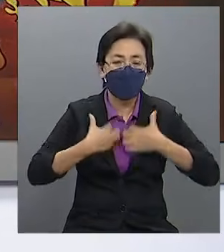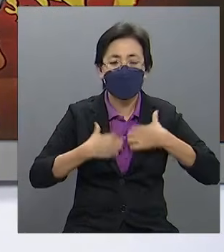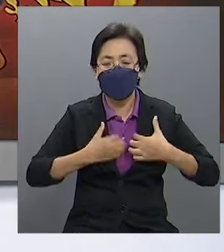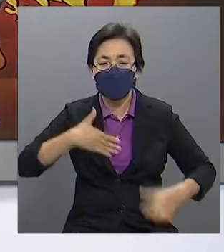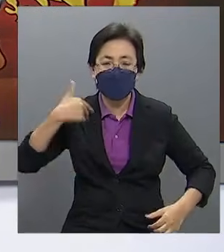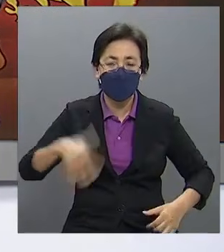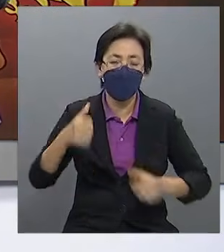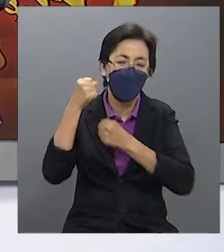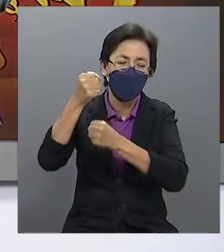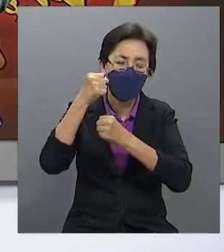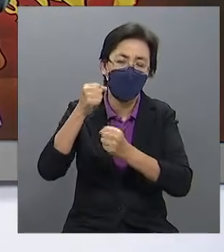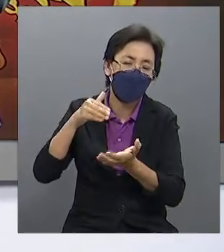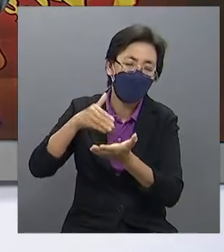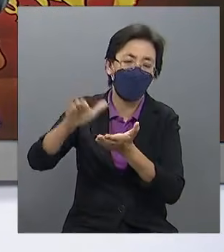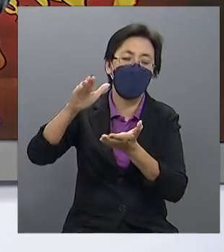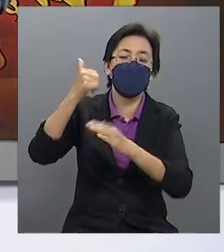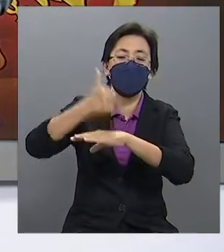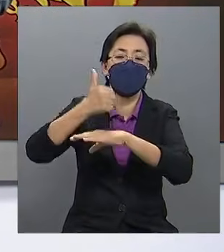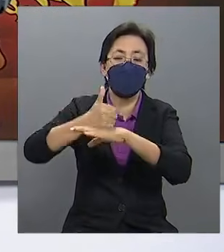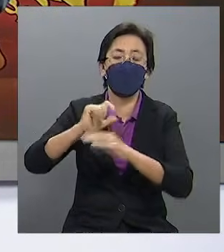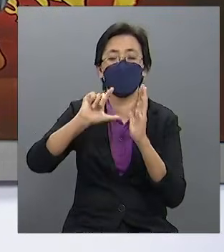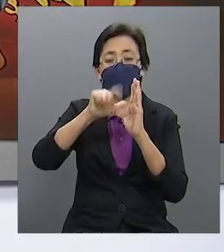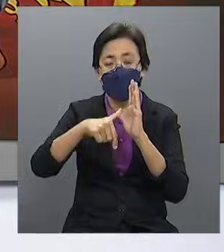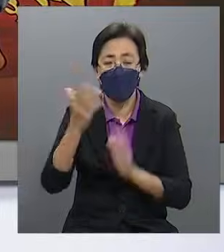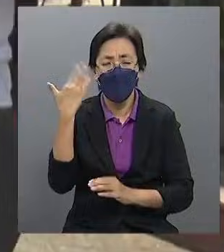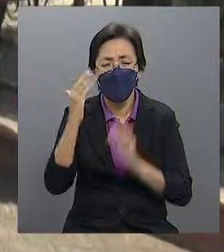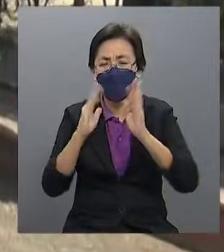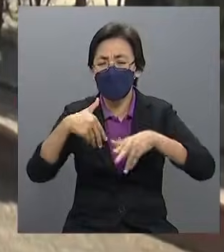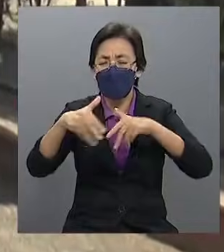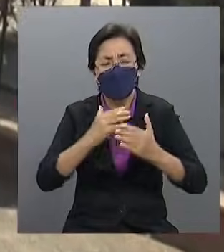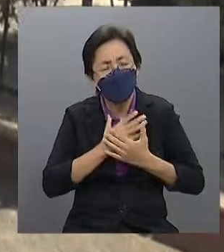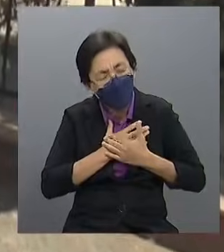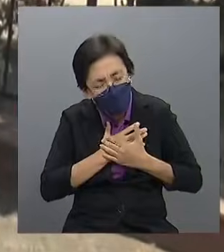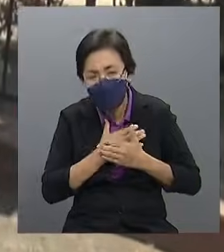ขับไล่ผู้นำประเทศซึ่งเคยเป็นที่นิยมอย่างมากในอดีตค่ะ